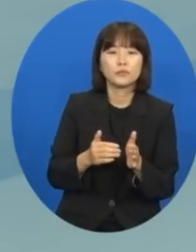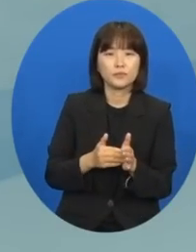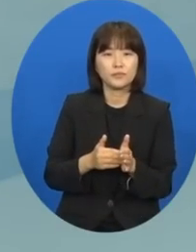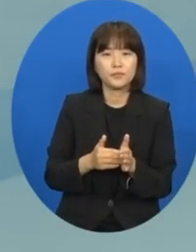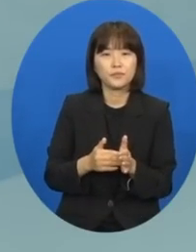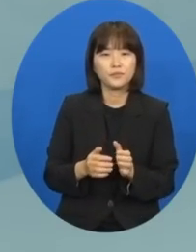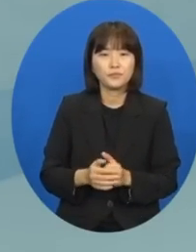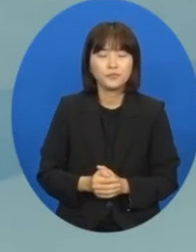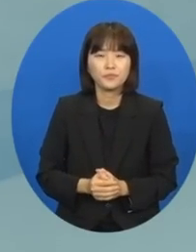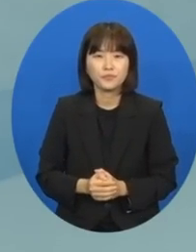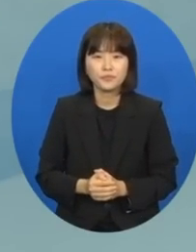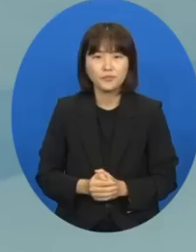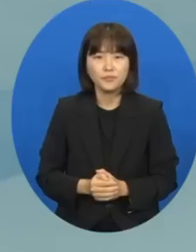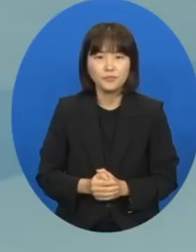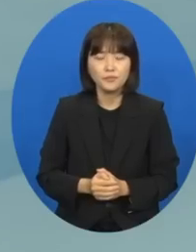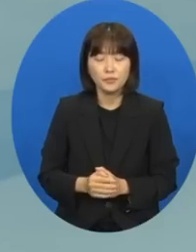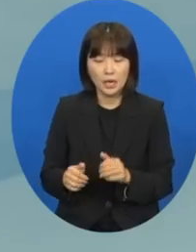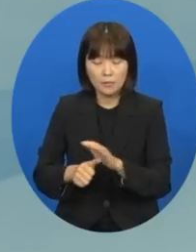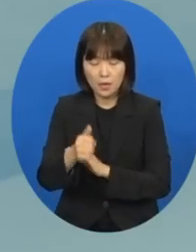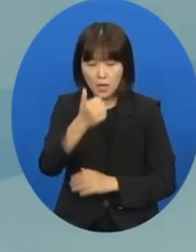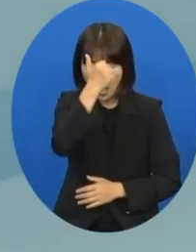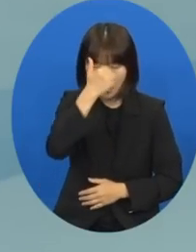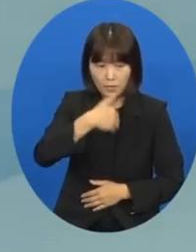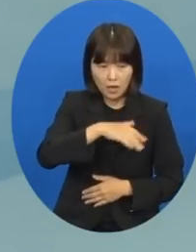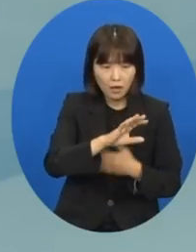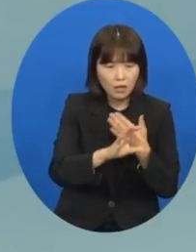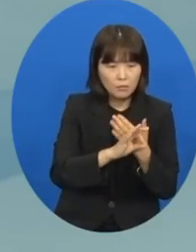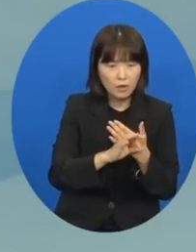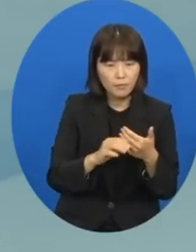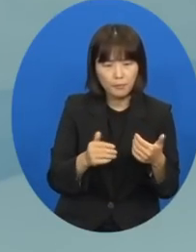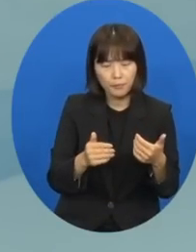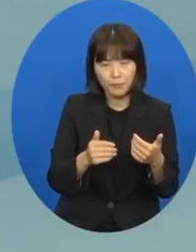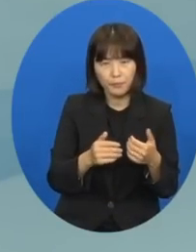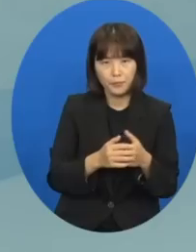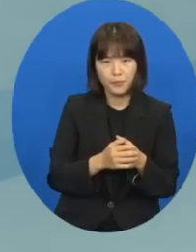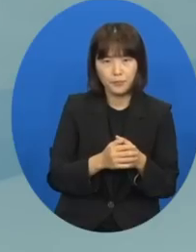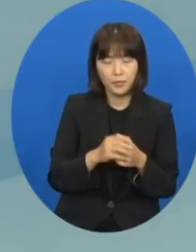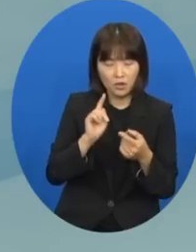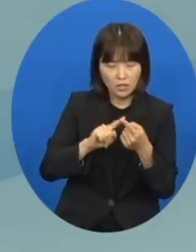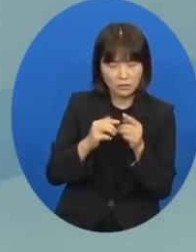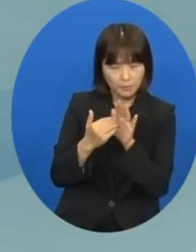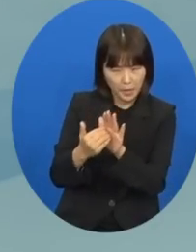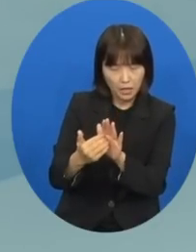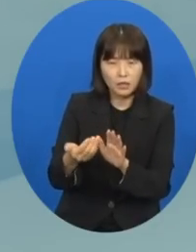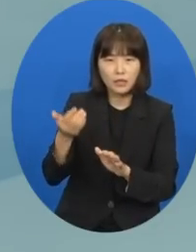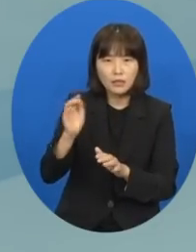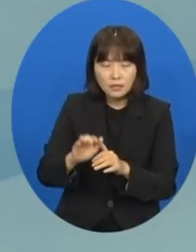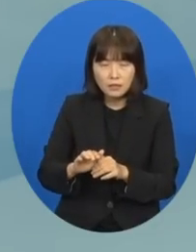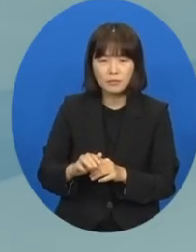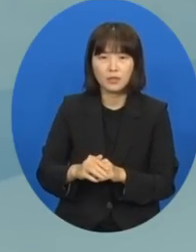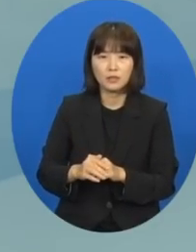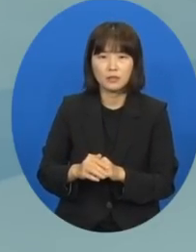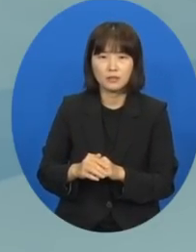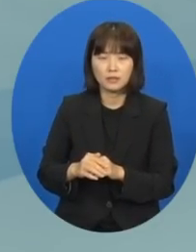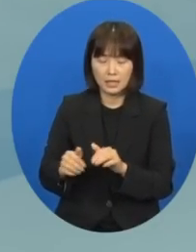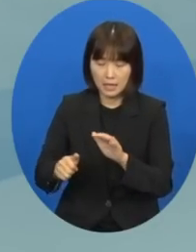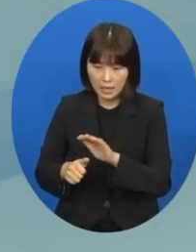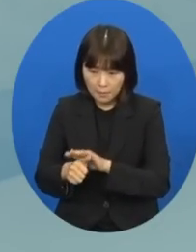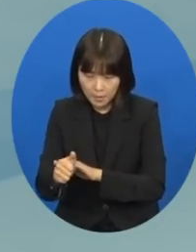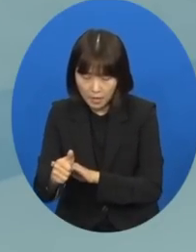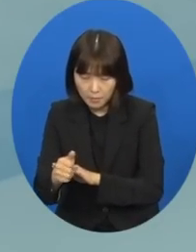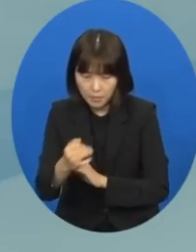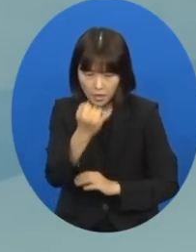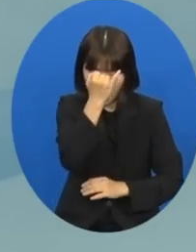아담에게 왔으면 아마 반박이 있었겠지만 하와에게 오니까 이제 이 뱀이 하와에게 묻습니다. 가장 약한